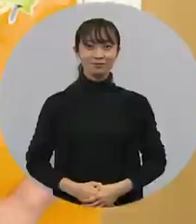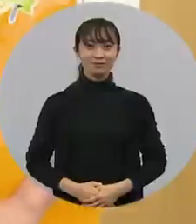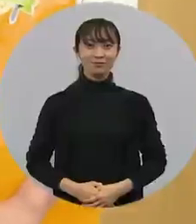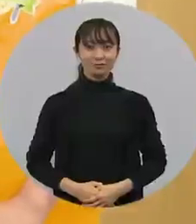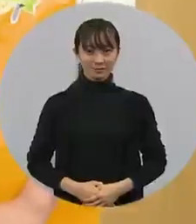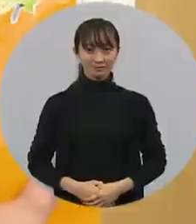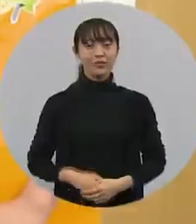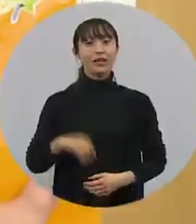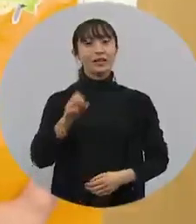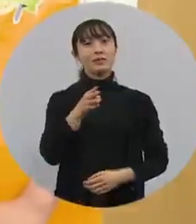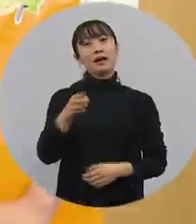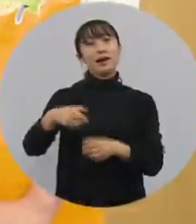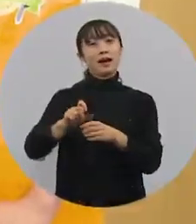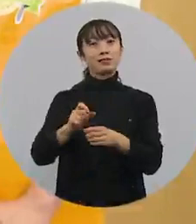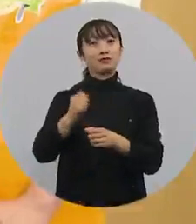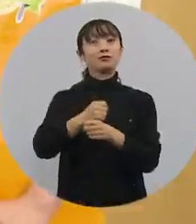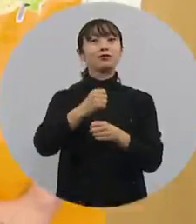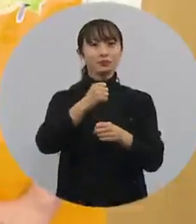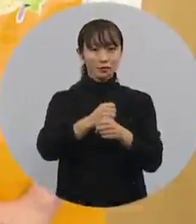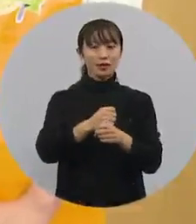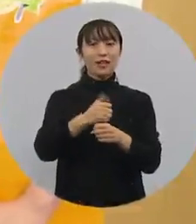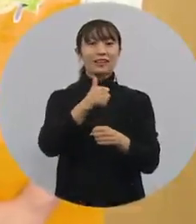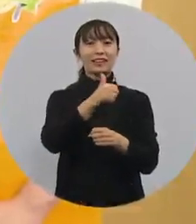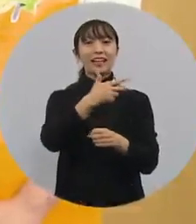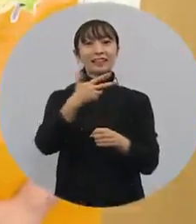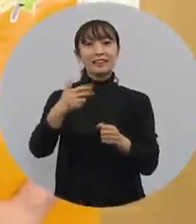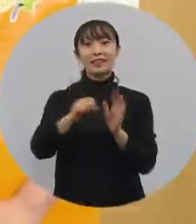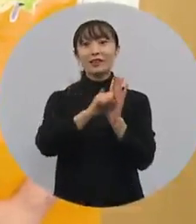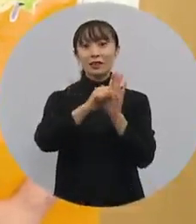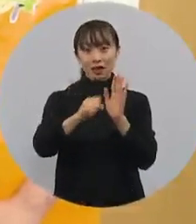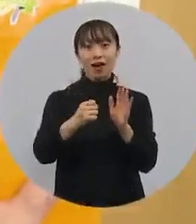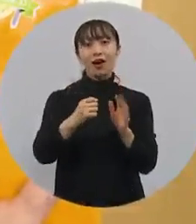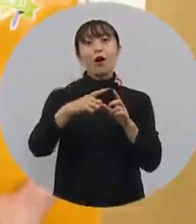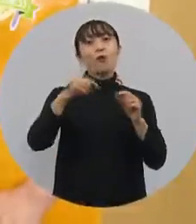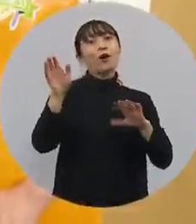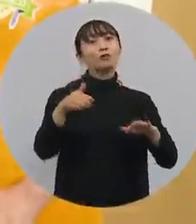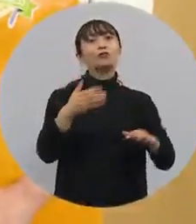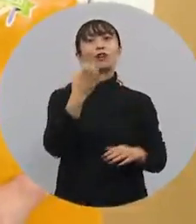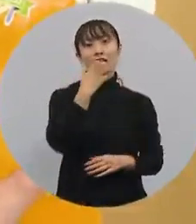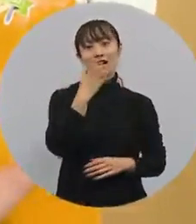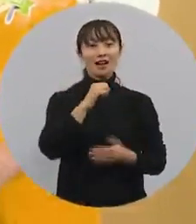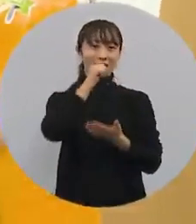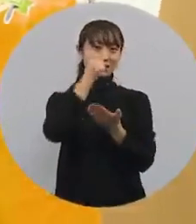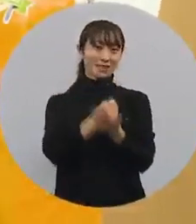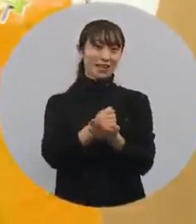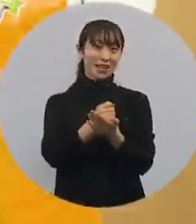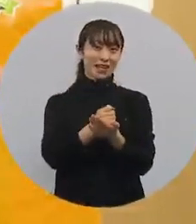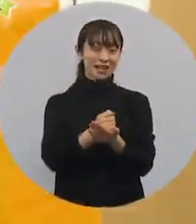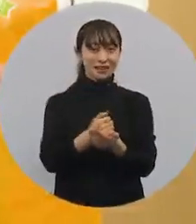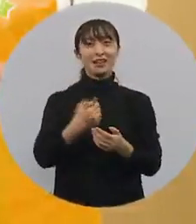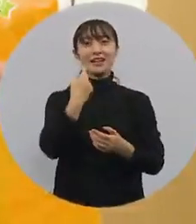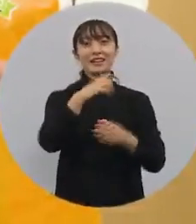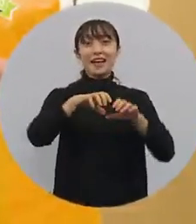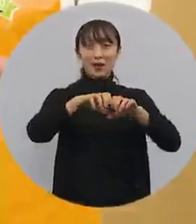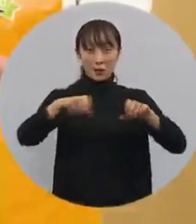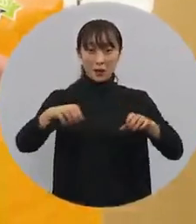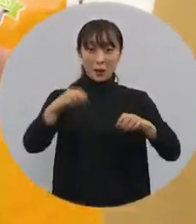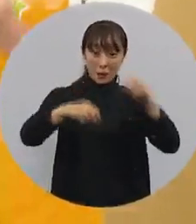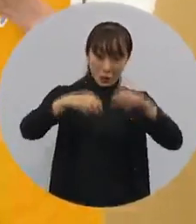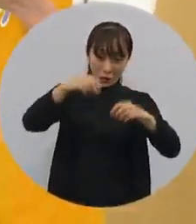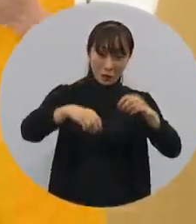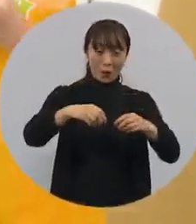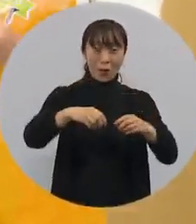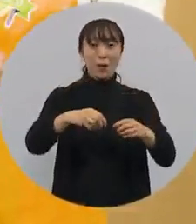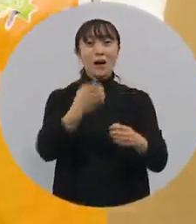これでサバ缶で作る出汁を効かせた和風カレーの完成です。 大根がね、ゴロゴロ入ったカレーなんて